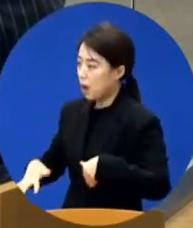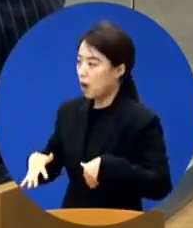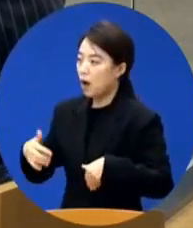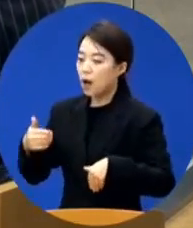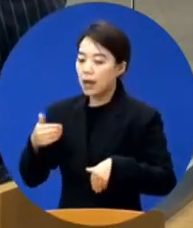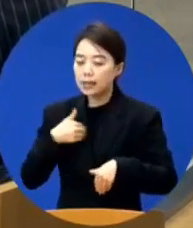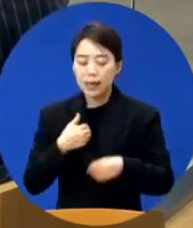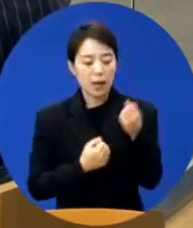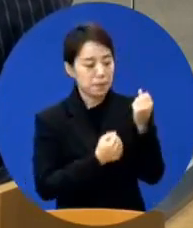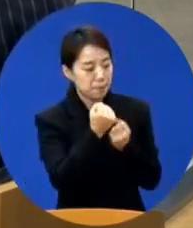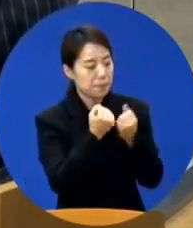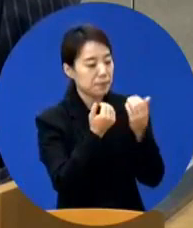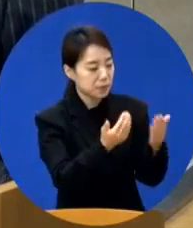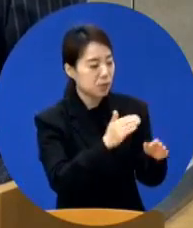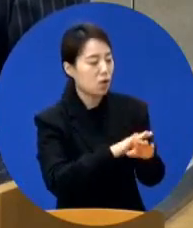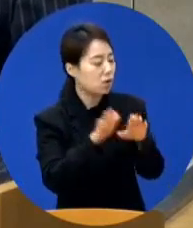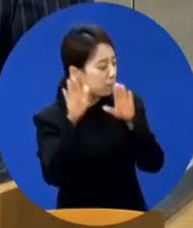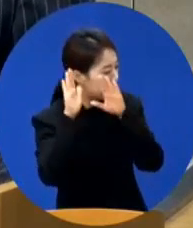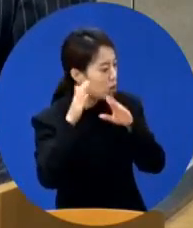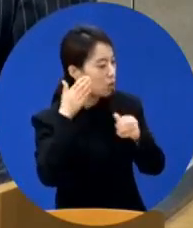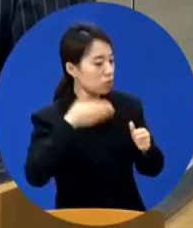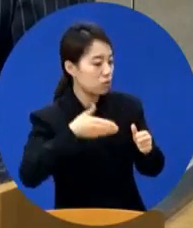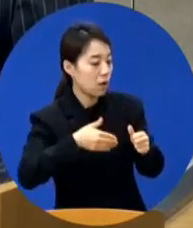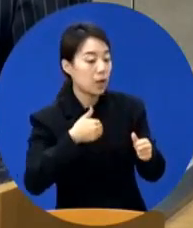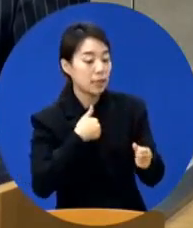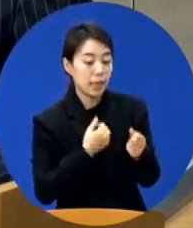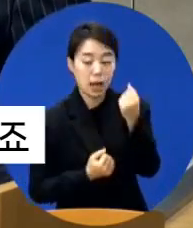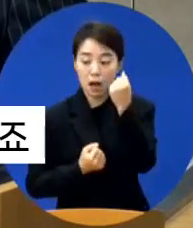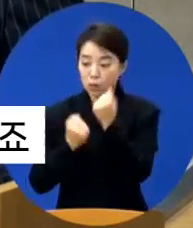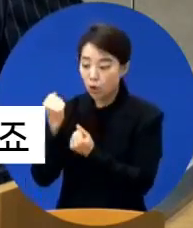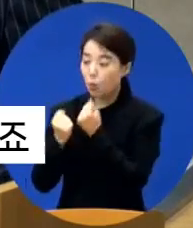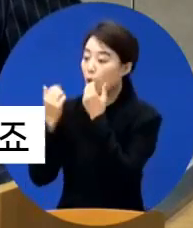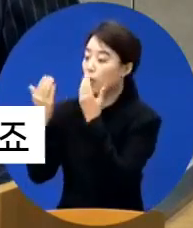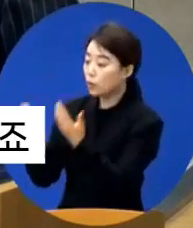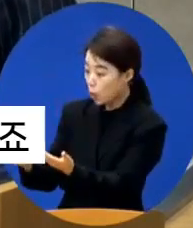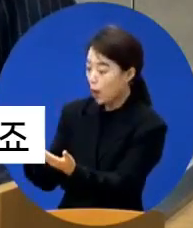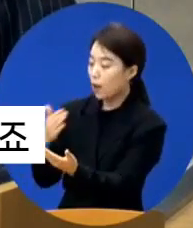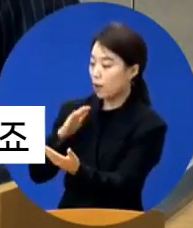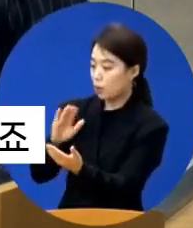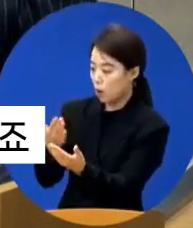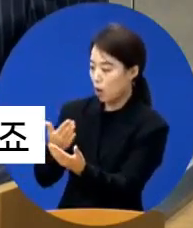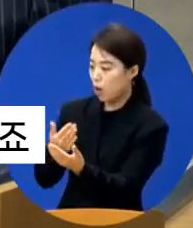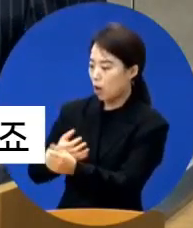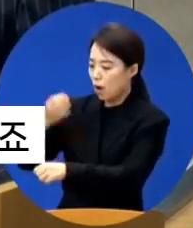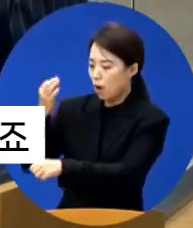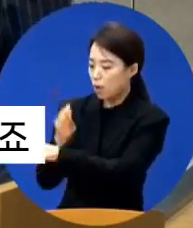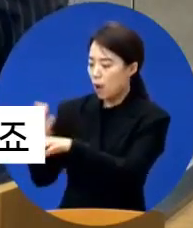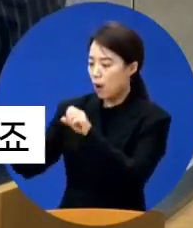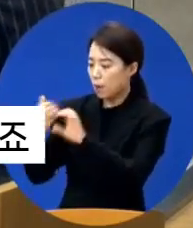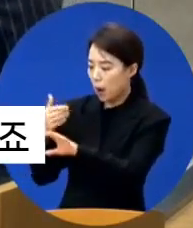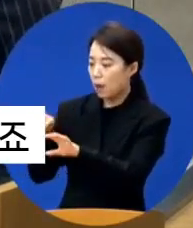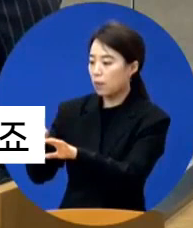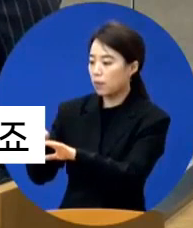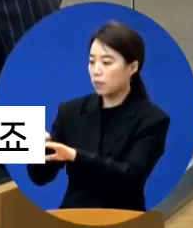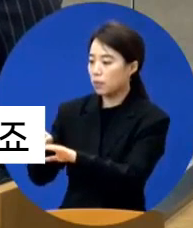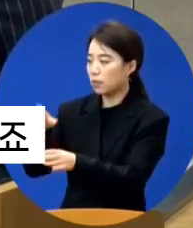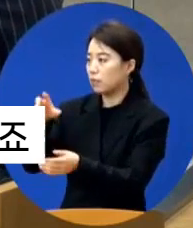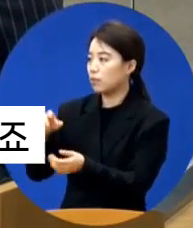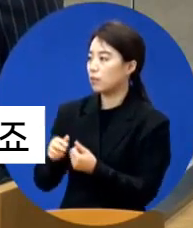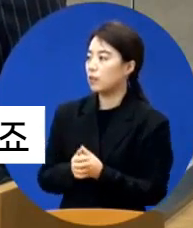말 좀 들어주세요. 아니요, 제 얘기를 충분히 설명을 해야 우리 도민들이 알 거 아니겠어요. 의원님만 단답식으로 물으면 어떻게 합니까? 1문